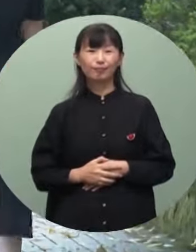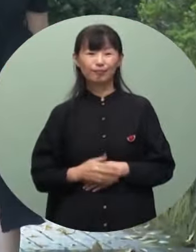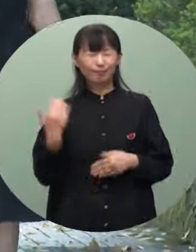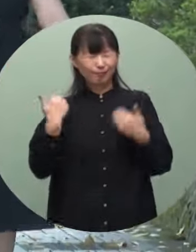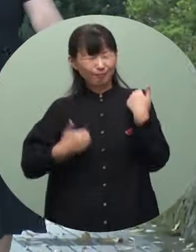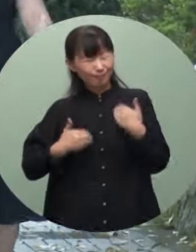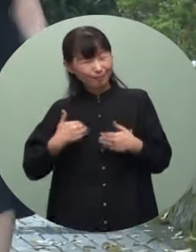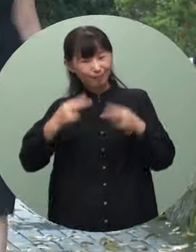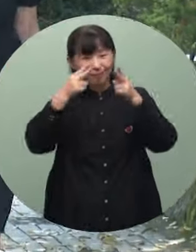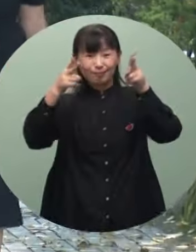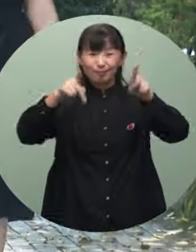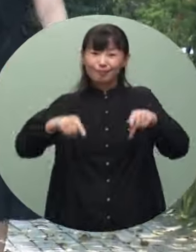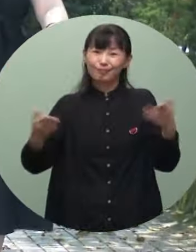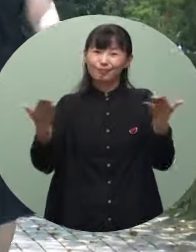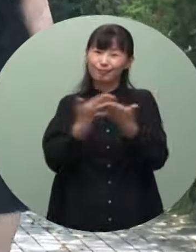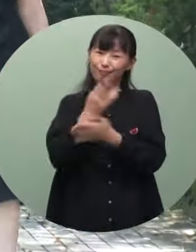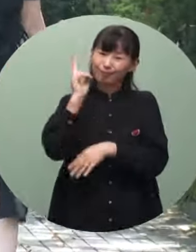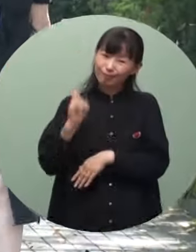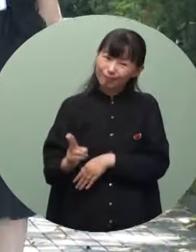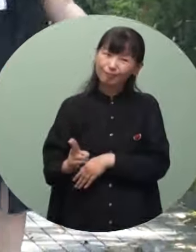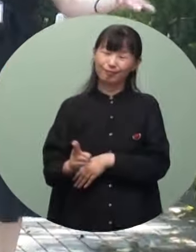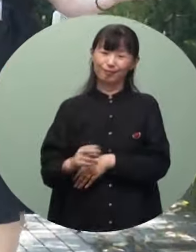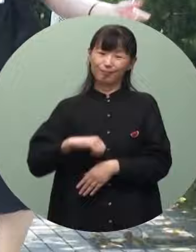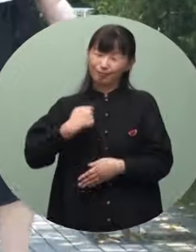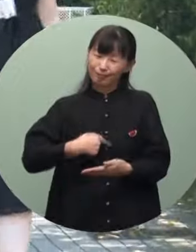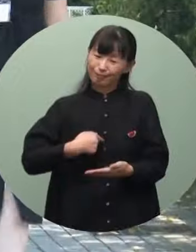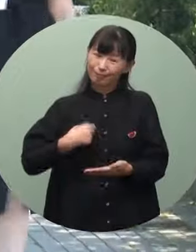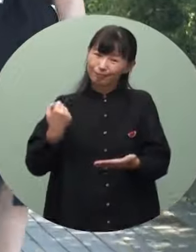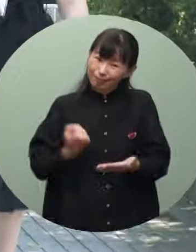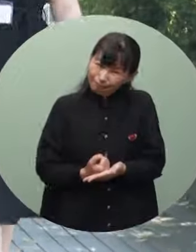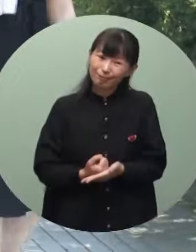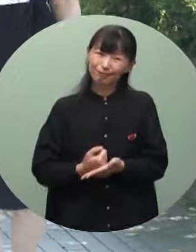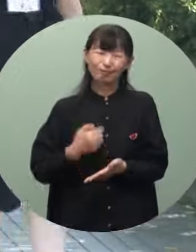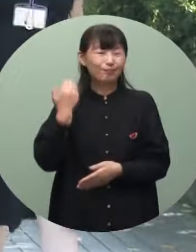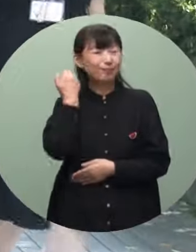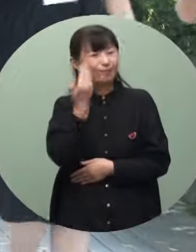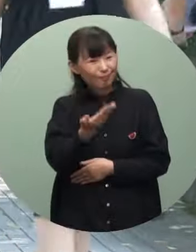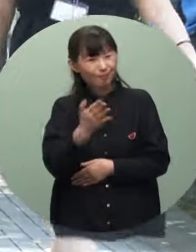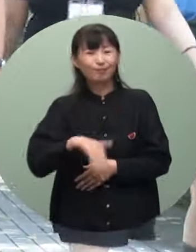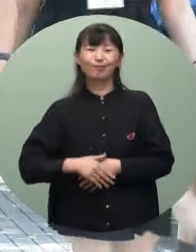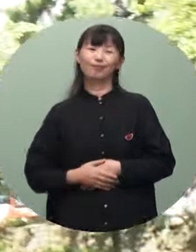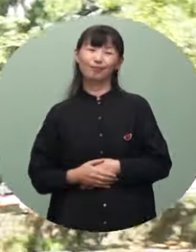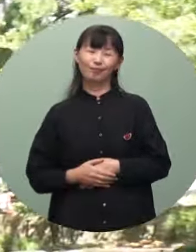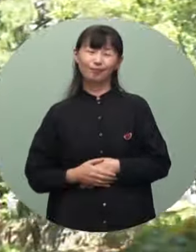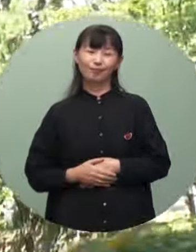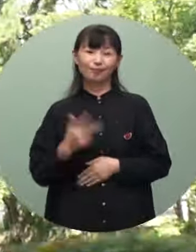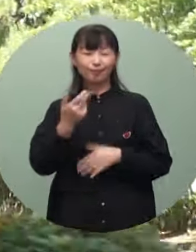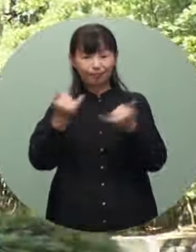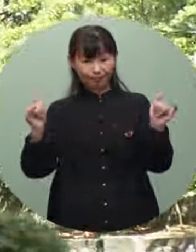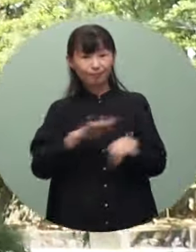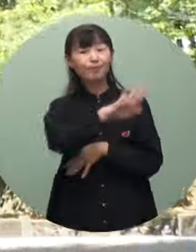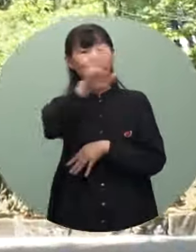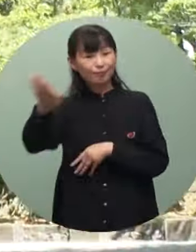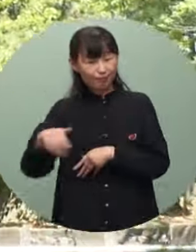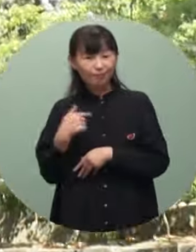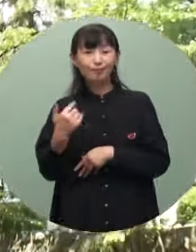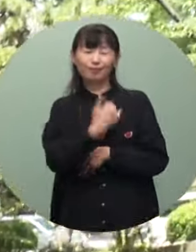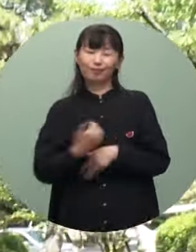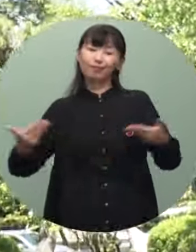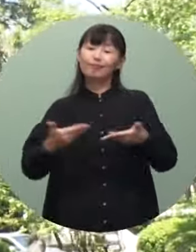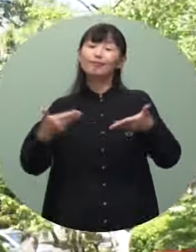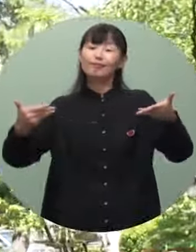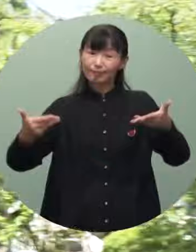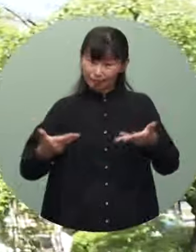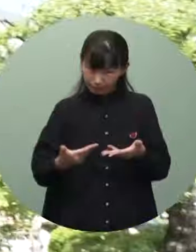楽しいイベントになりそうです。意気込みを聞きました。 市民の方々に私たちの仕事